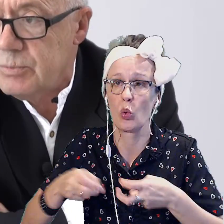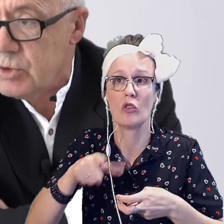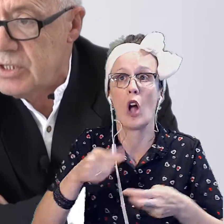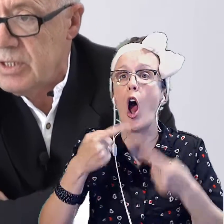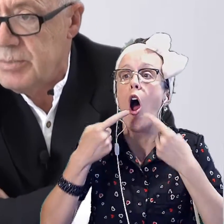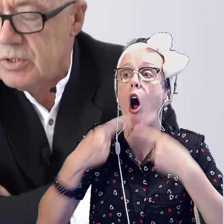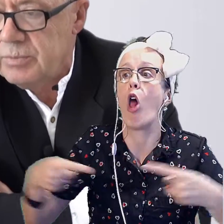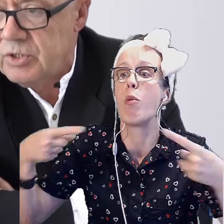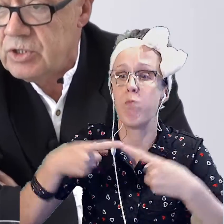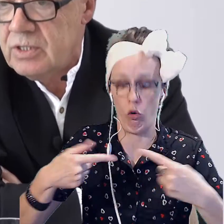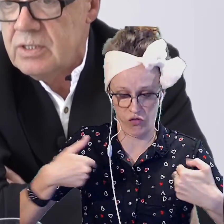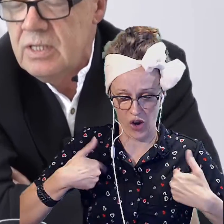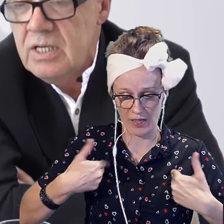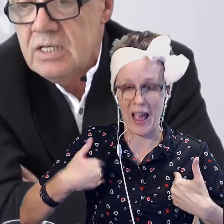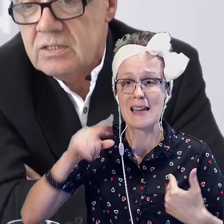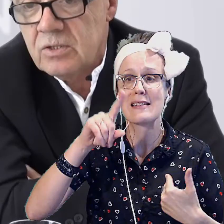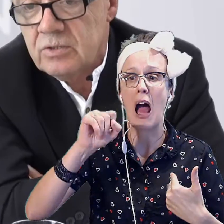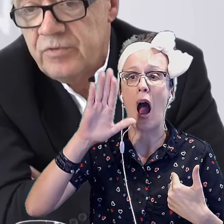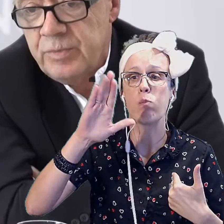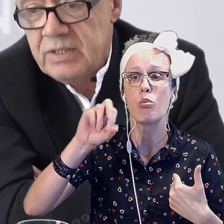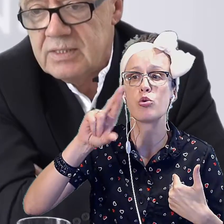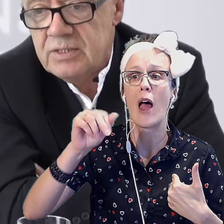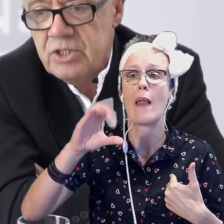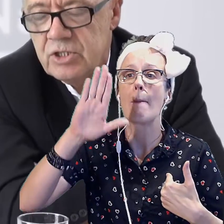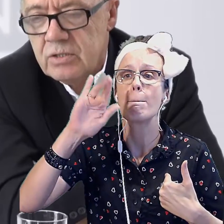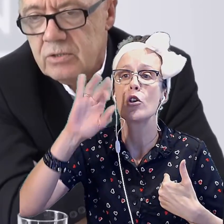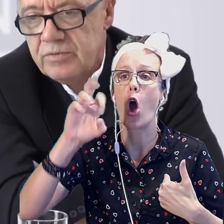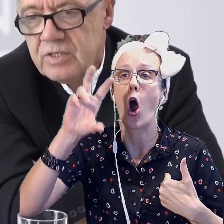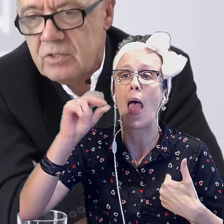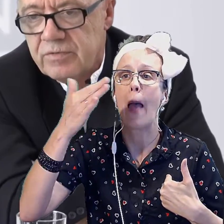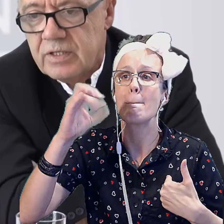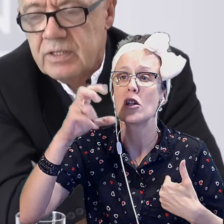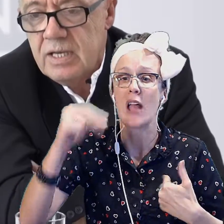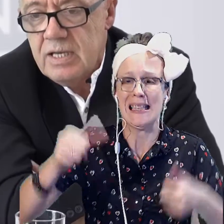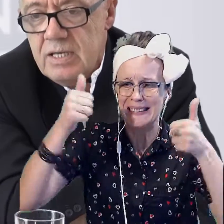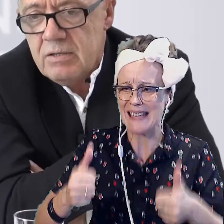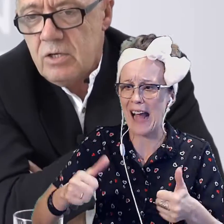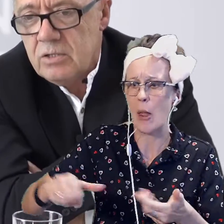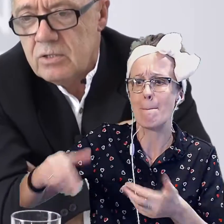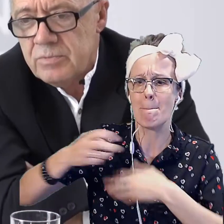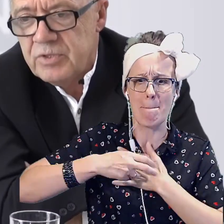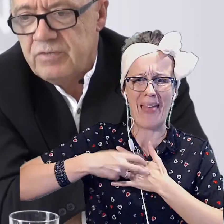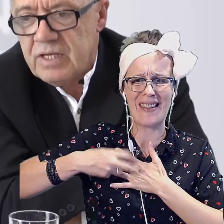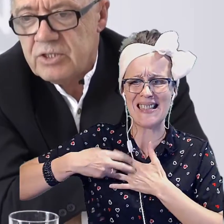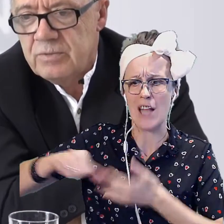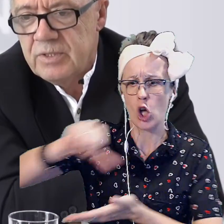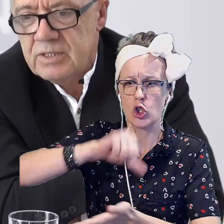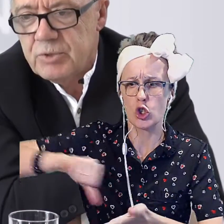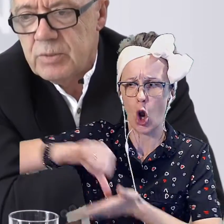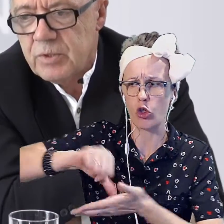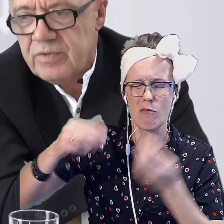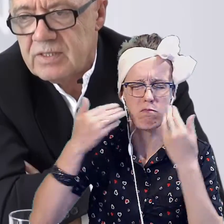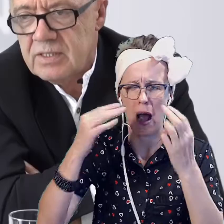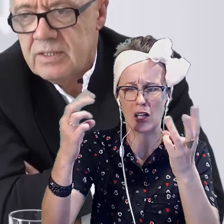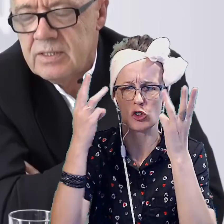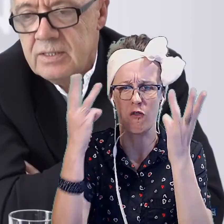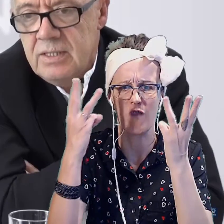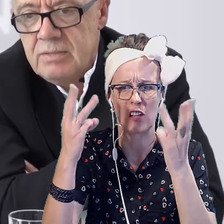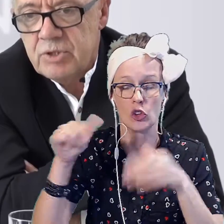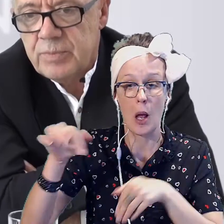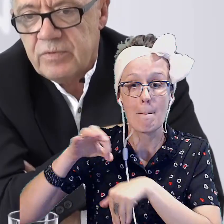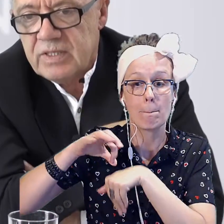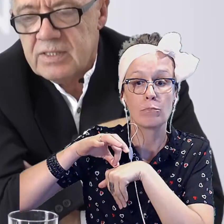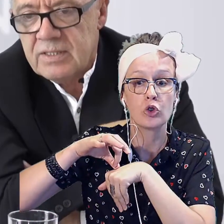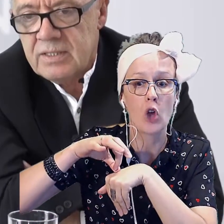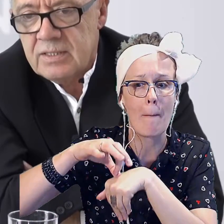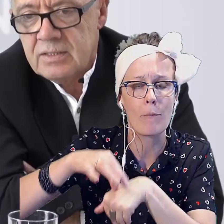za te zaburzenia biochemiczne stąd w medycynie środowiskowej ogromnie ważnym jest przeprowadzenie